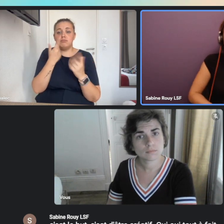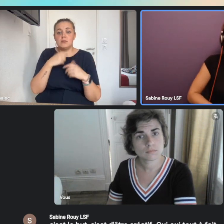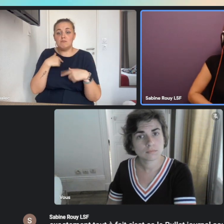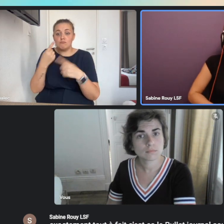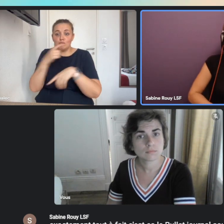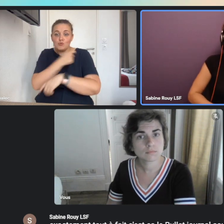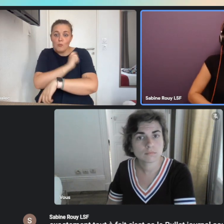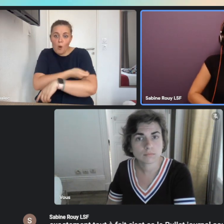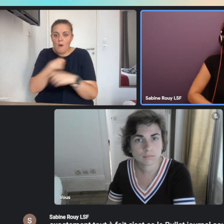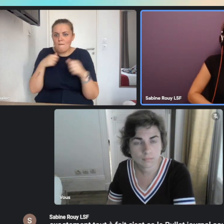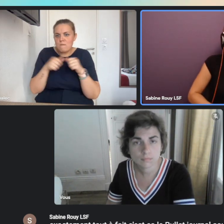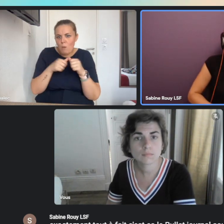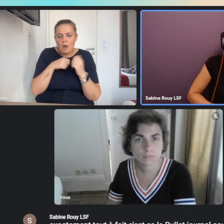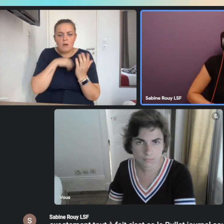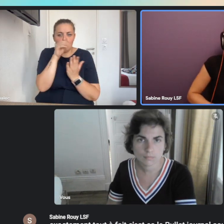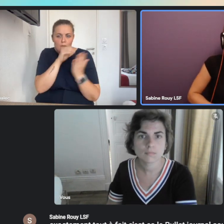lendemain,